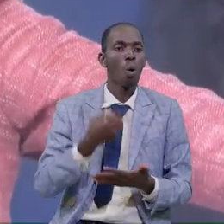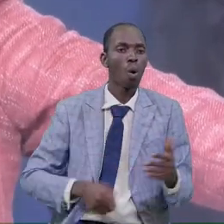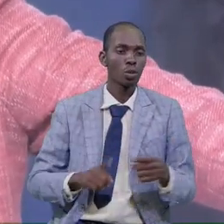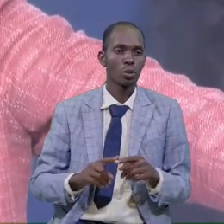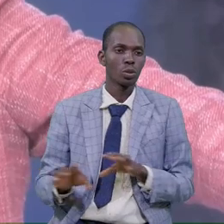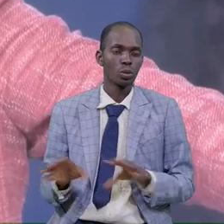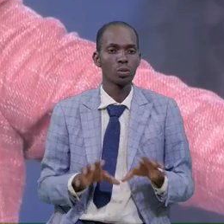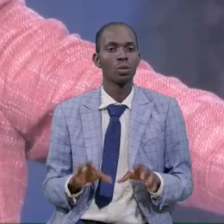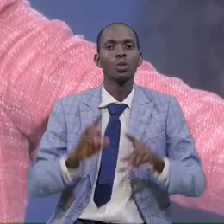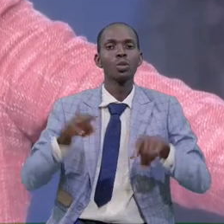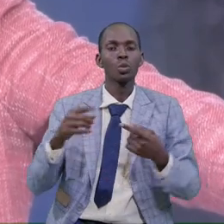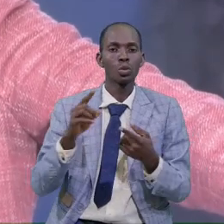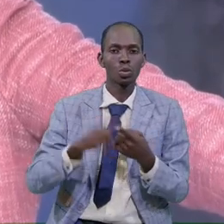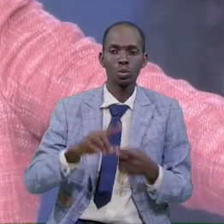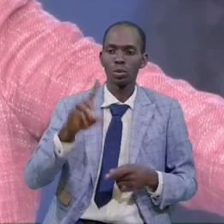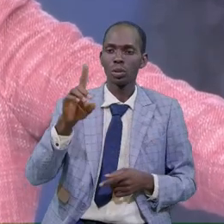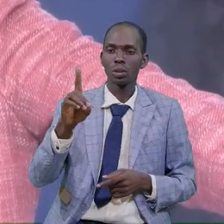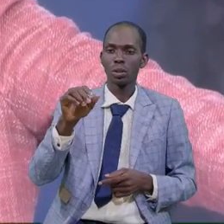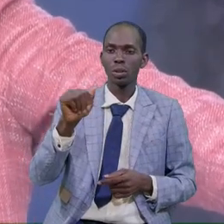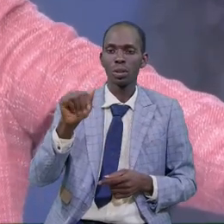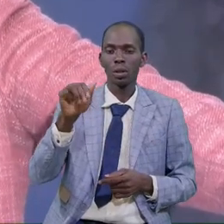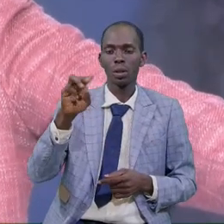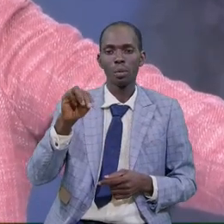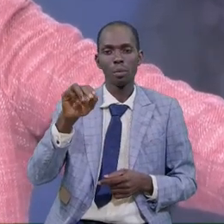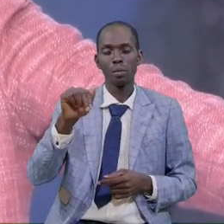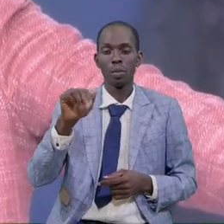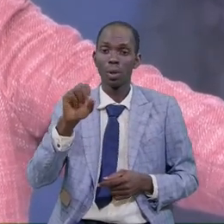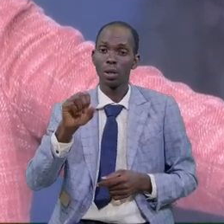à Damas, on te montrera ce que tu dois faire. Saul